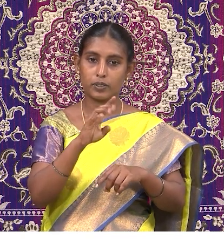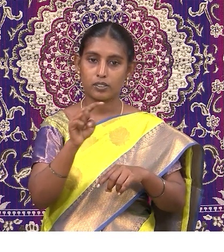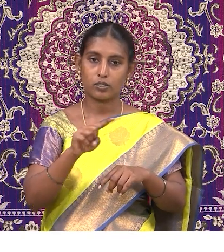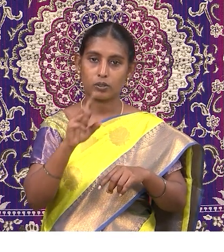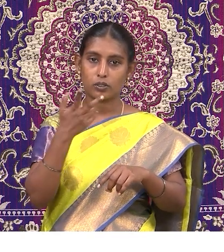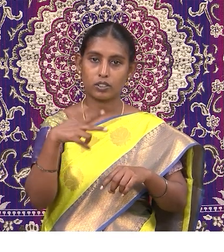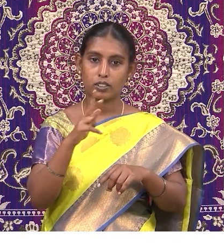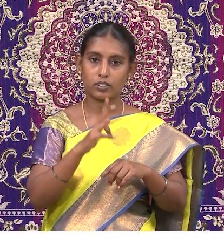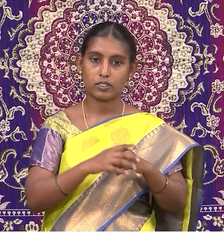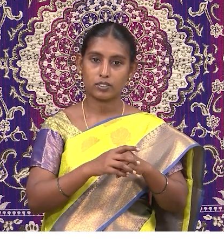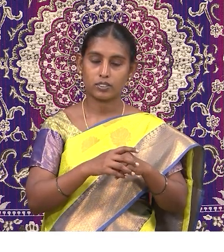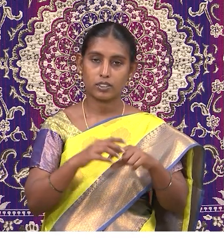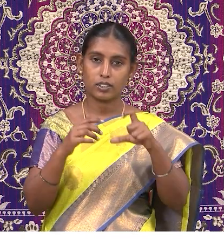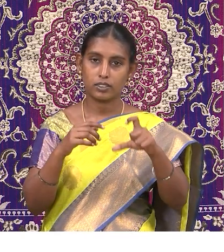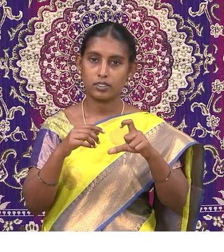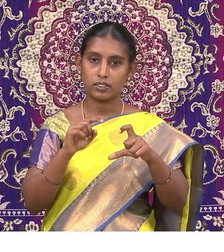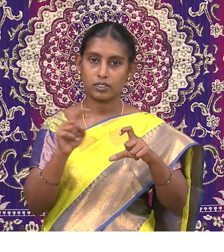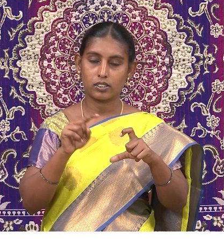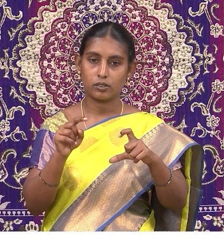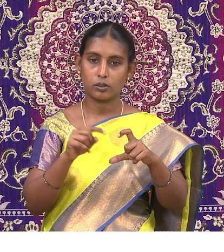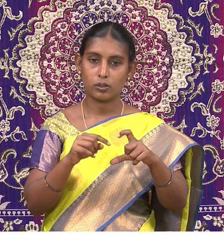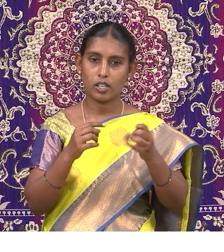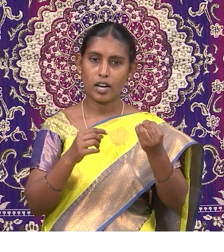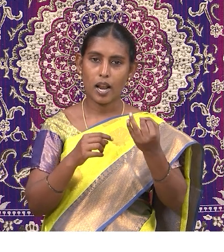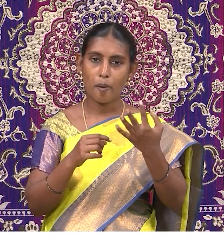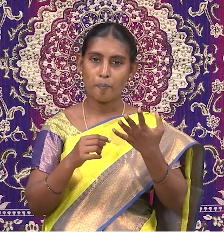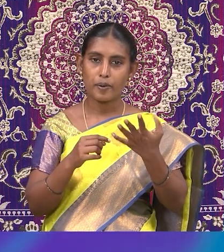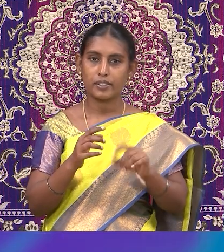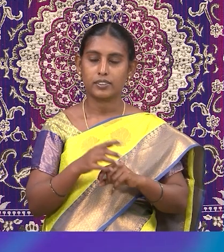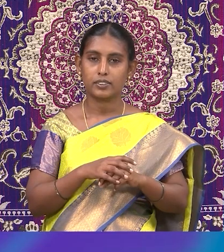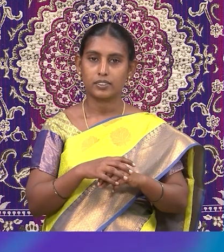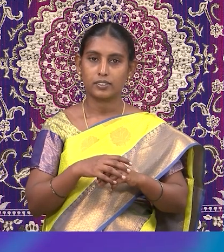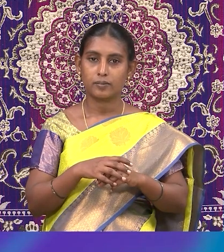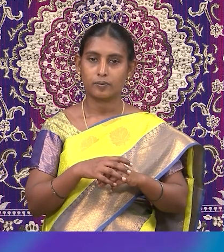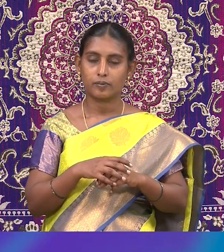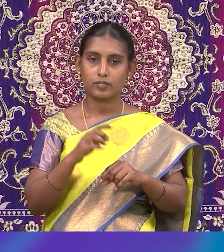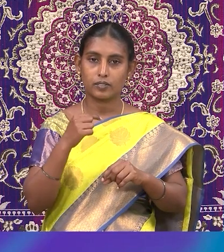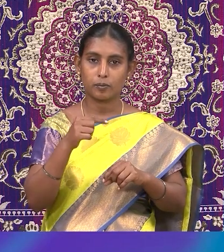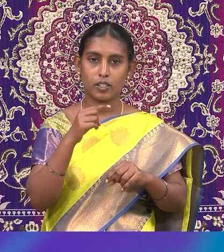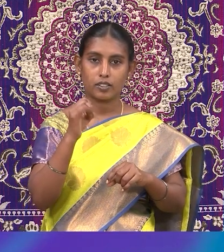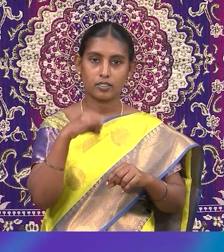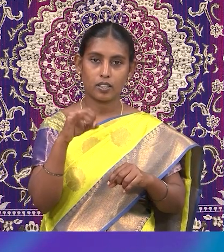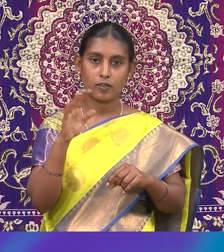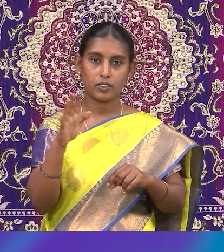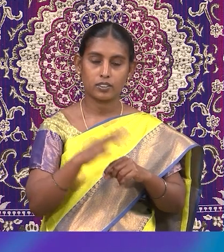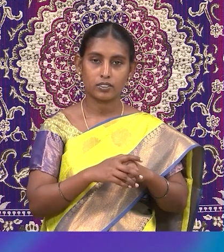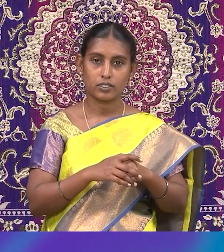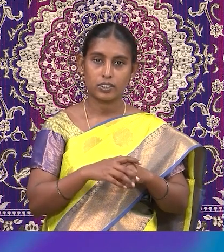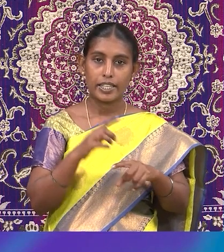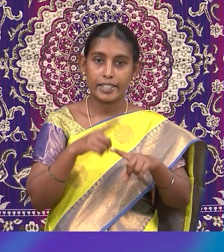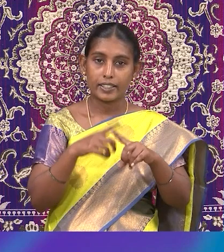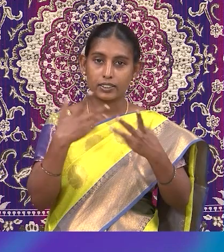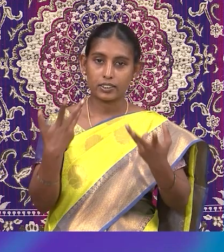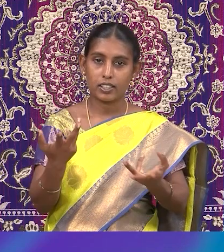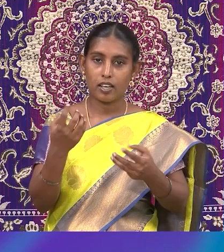b=8. சி என்பது மாறிலி உறுப்பு, என்ன மாறிலி உறுப்பு அங்கே, -65. அதை நாம் என்ன நீங்கள் படிச்சு எக்ஸ் அல்லாத